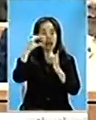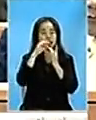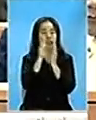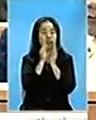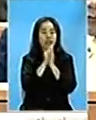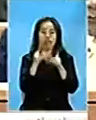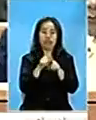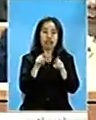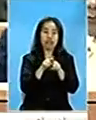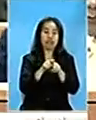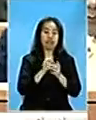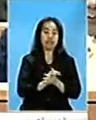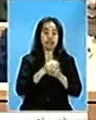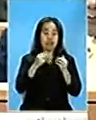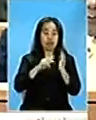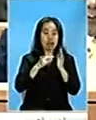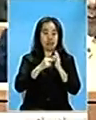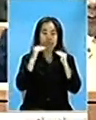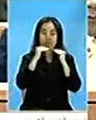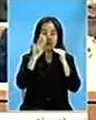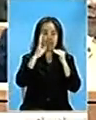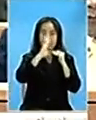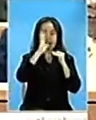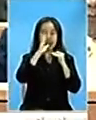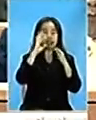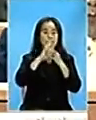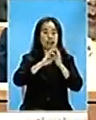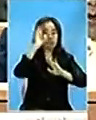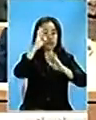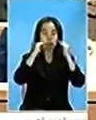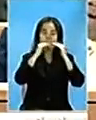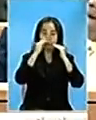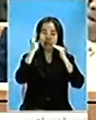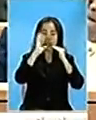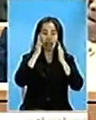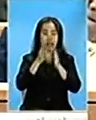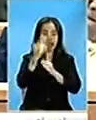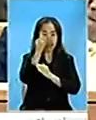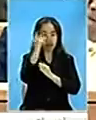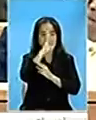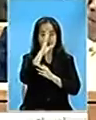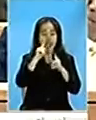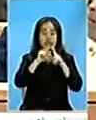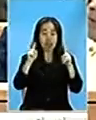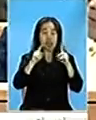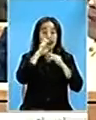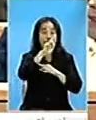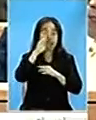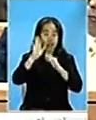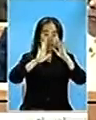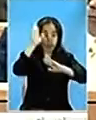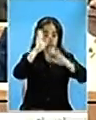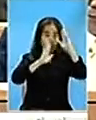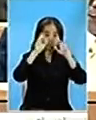แต่ทั้งหมดนี้ผมคิดว่าไม่ใช่ความชอบธรรมในระบบประชาธิปไตยเพียงฝ่ายเดียวระบบประชาธิปไตยจะมีความชอบธรรม